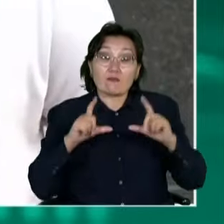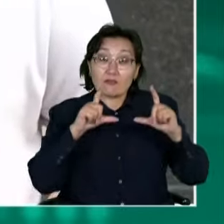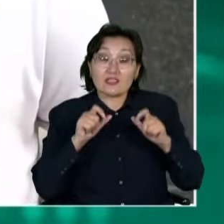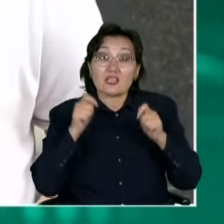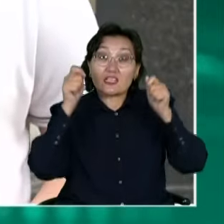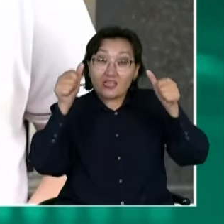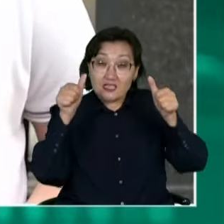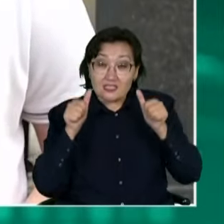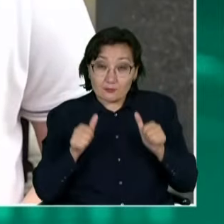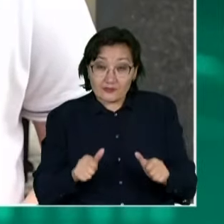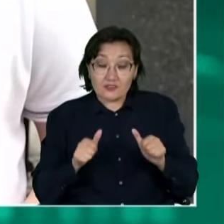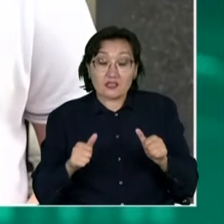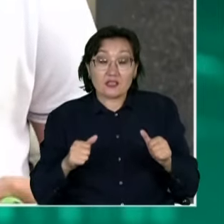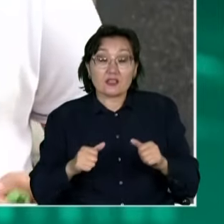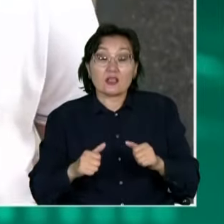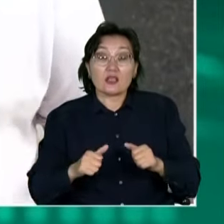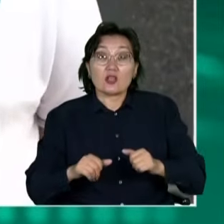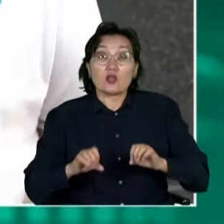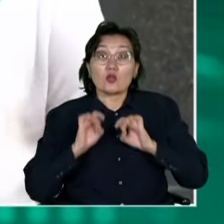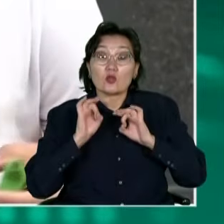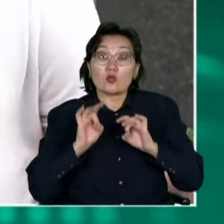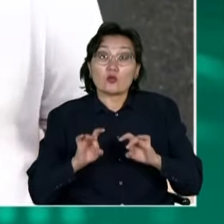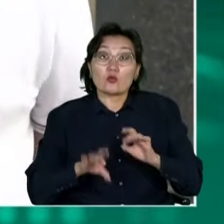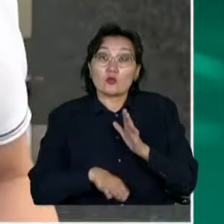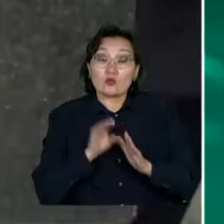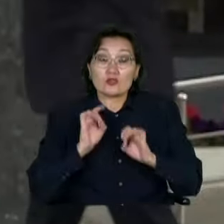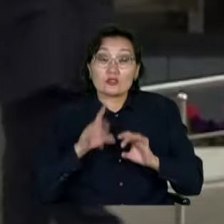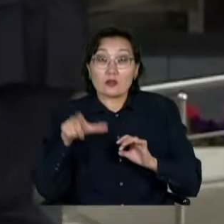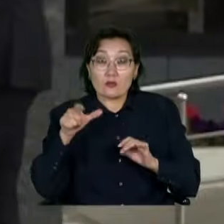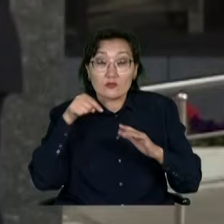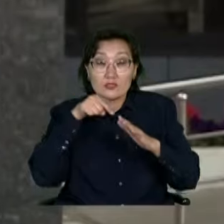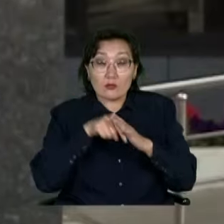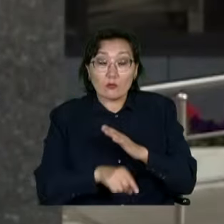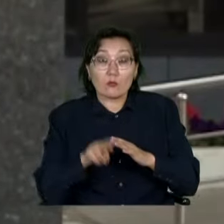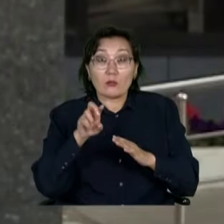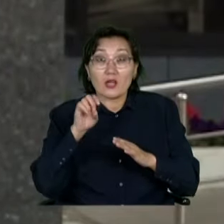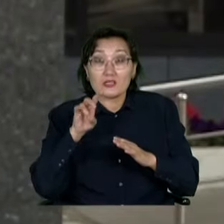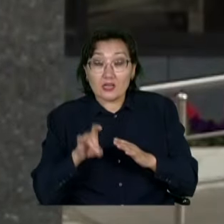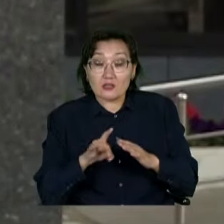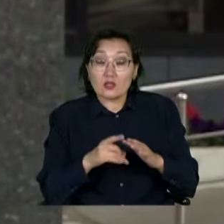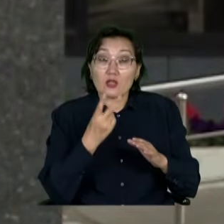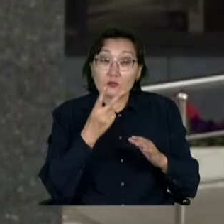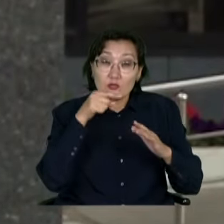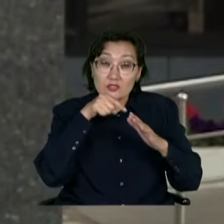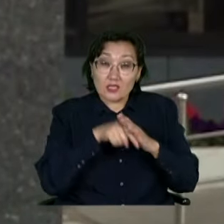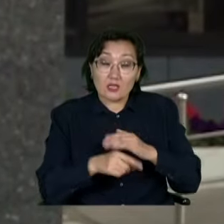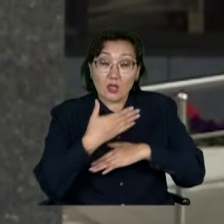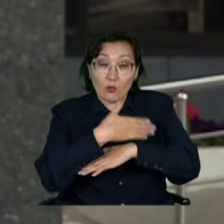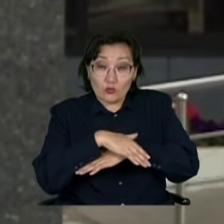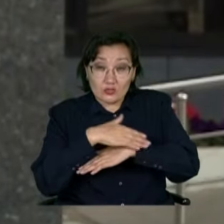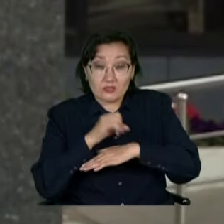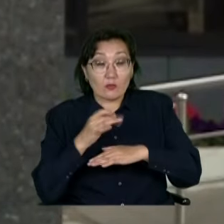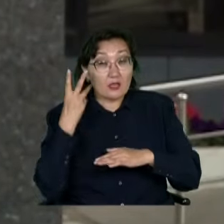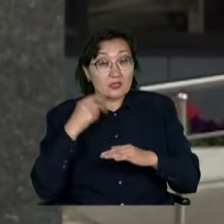наших лидеров, скажем, команды. Также внутри будет небольшой импровизированный баннер, два баннера внутри на улице. И